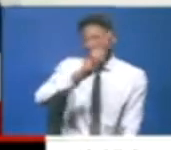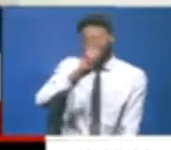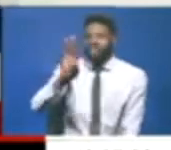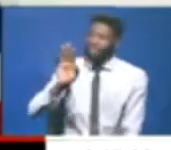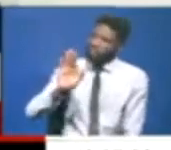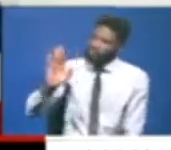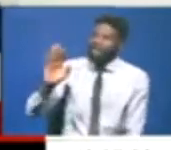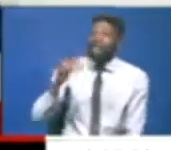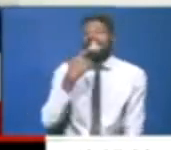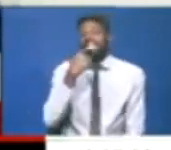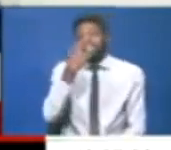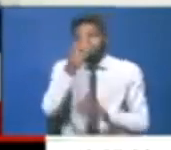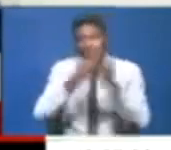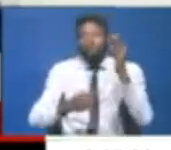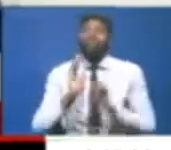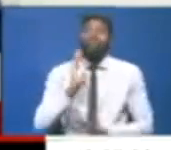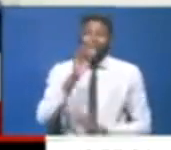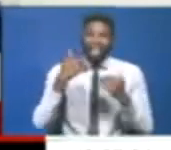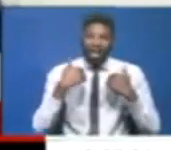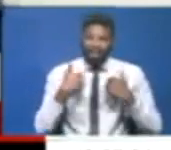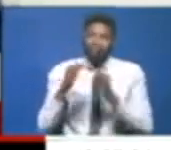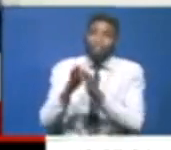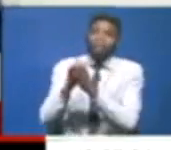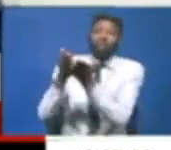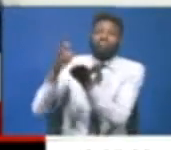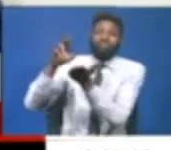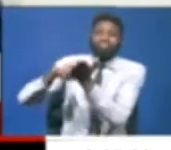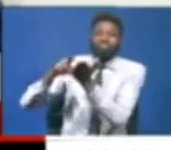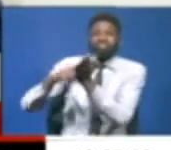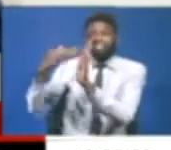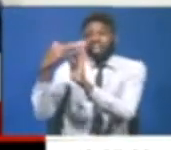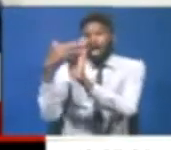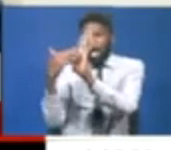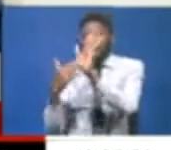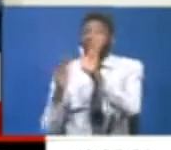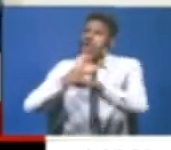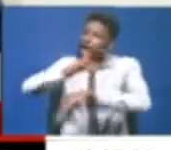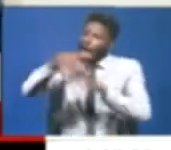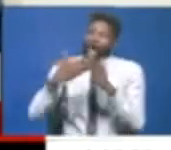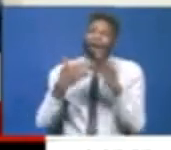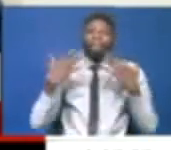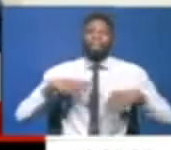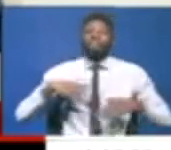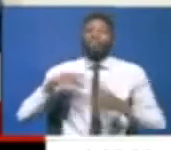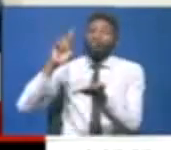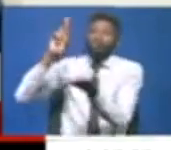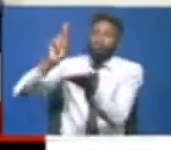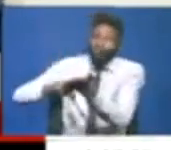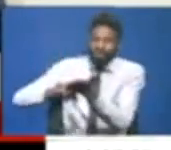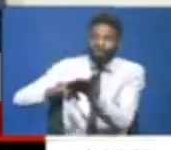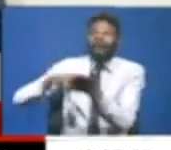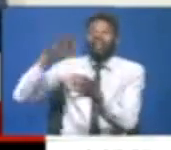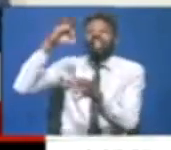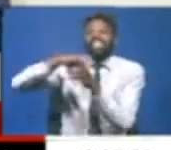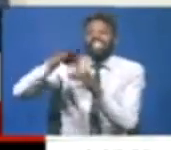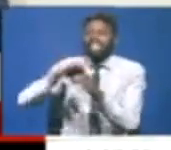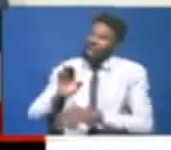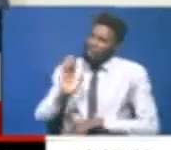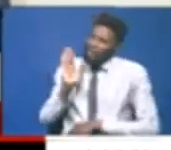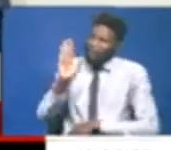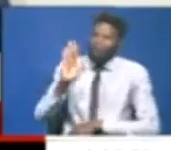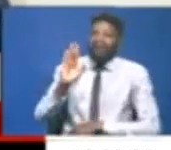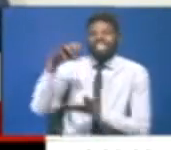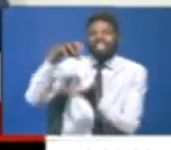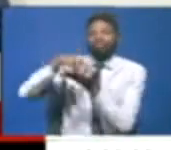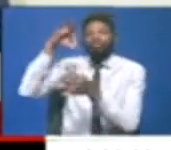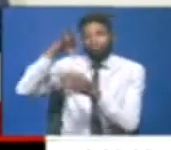na lile daftari ambalo linaonyesha wale wote waliojisajili kama wapigaji kura katika stesheni ya kupiga kura, na vile vile